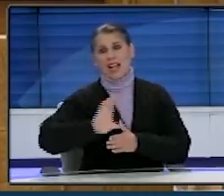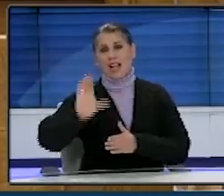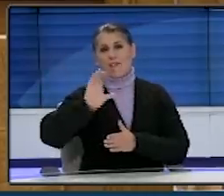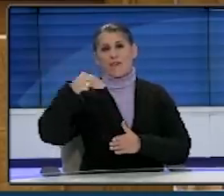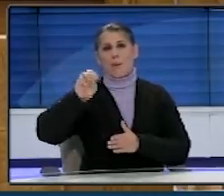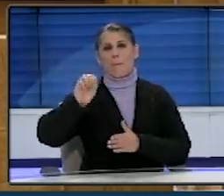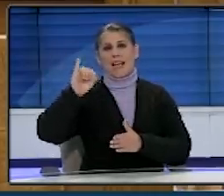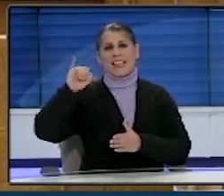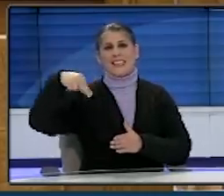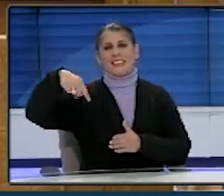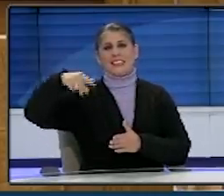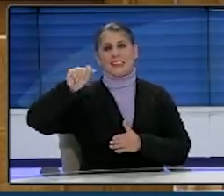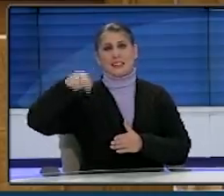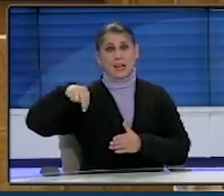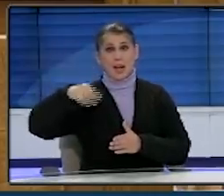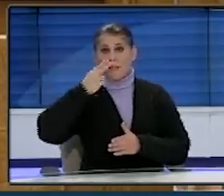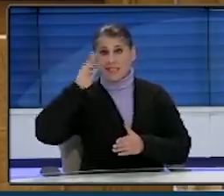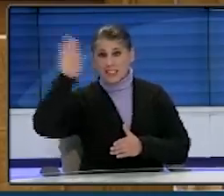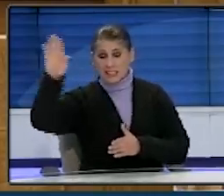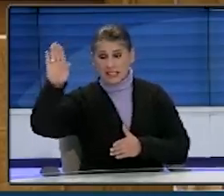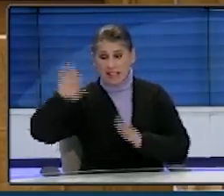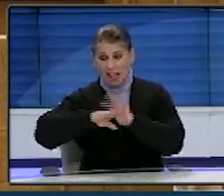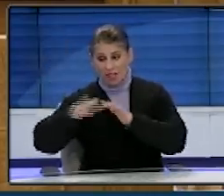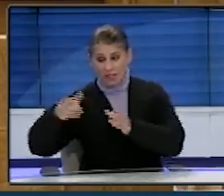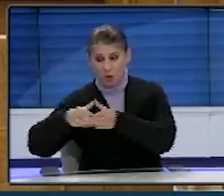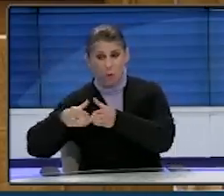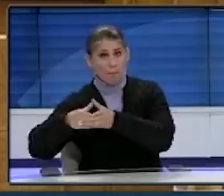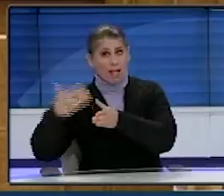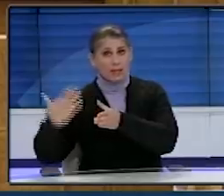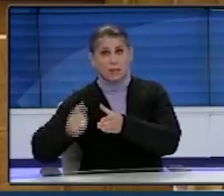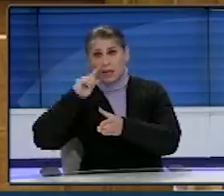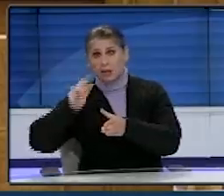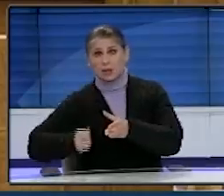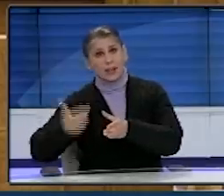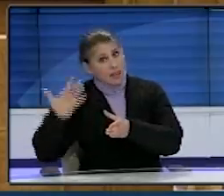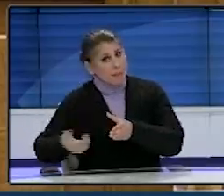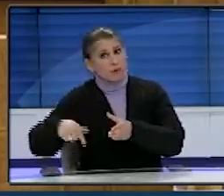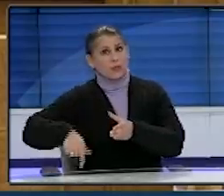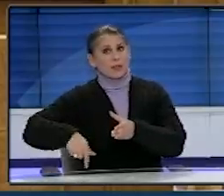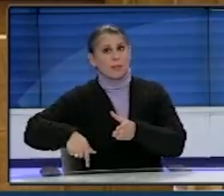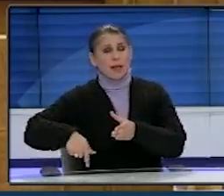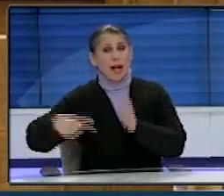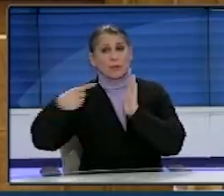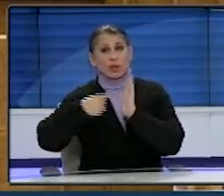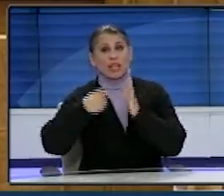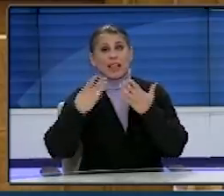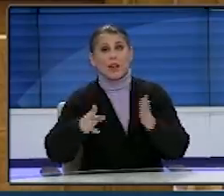Ευρωμεϊντάν. Φασιστικές και ακροδεξιές ομάδες υπήρχαν στην Ουκρανία και υπάρχουν από